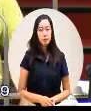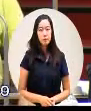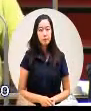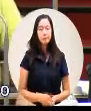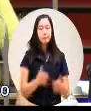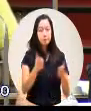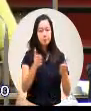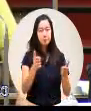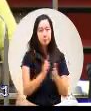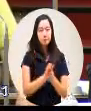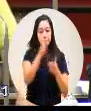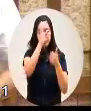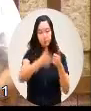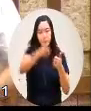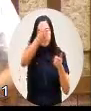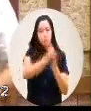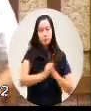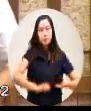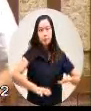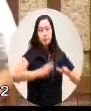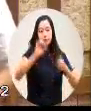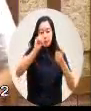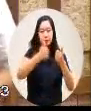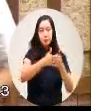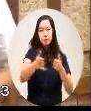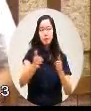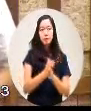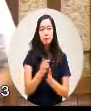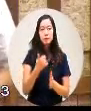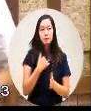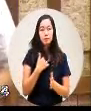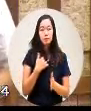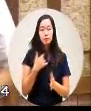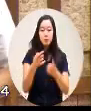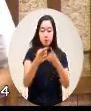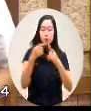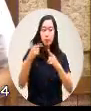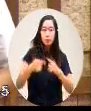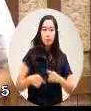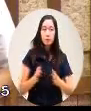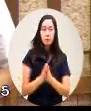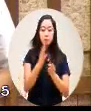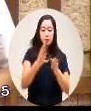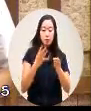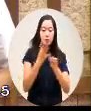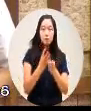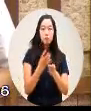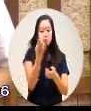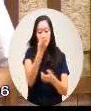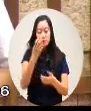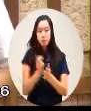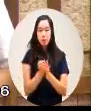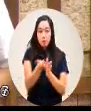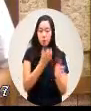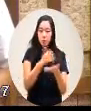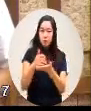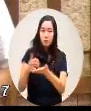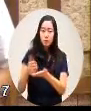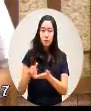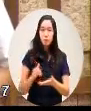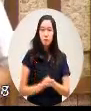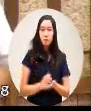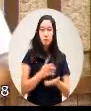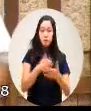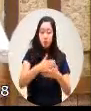谢谢议长，谢谢洪议员啊。我到高雄来审了四年的预算哈，在这四年审预算之